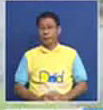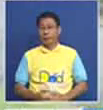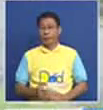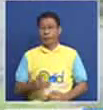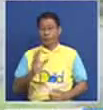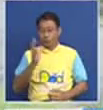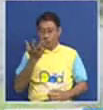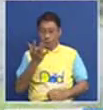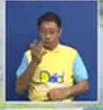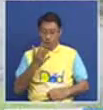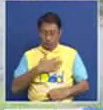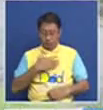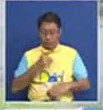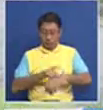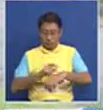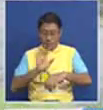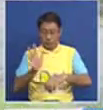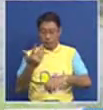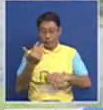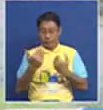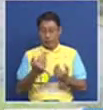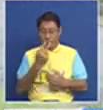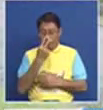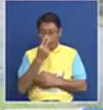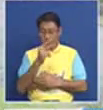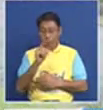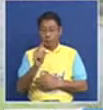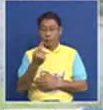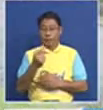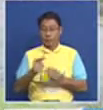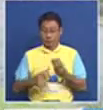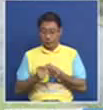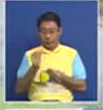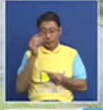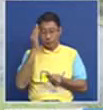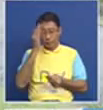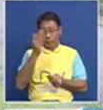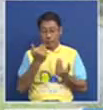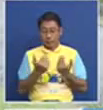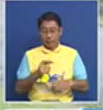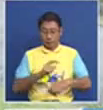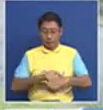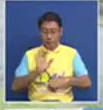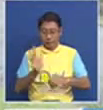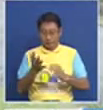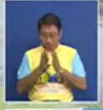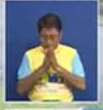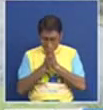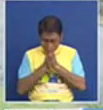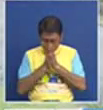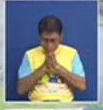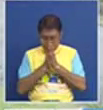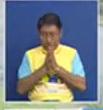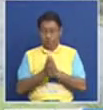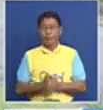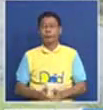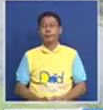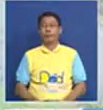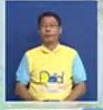พวกเราหมดเวลาลงแล้วค่ะคุณผู้ชมสามารถกลับมาติดตามกันได้ใหม่ในสัปดาห์หน้าวันนี้ลาไปก่อนสวัสดีค่ะ